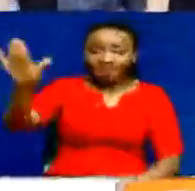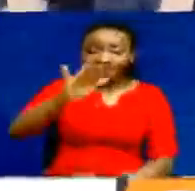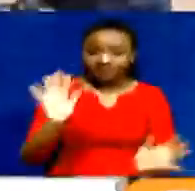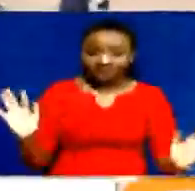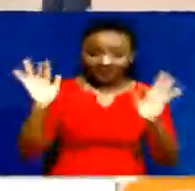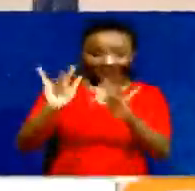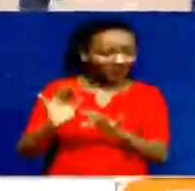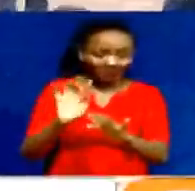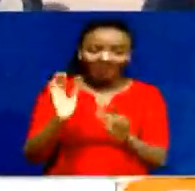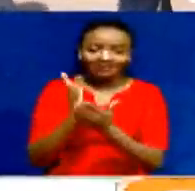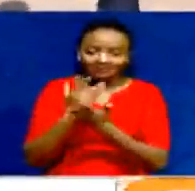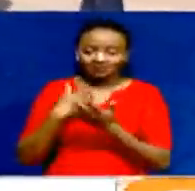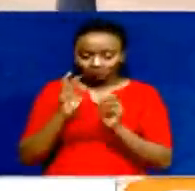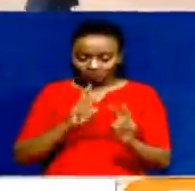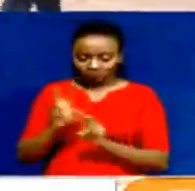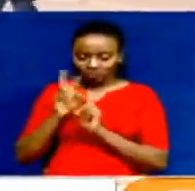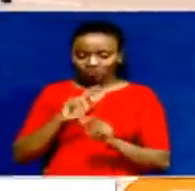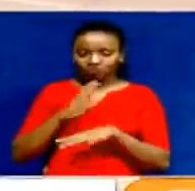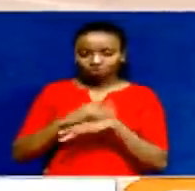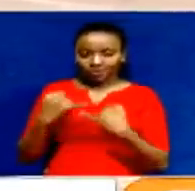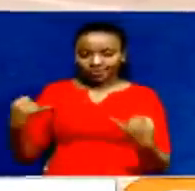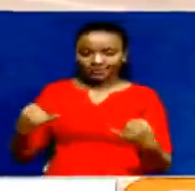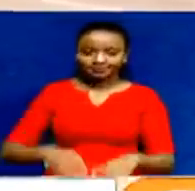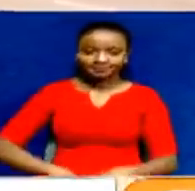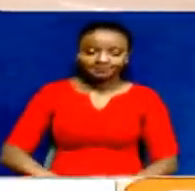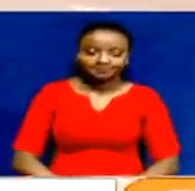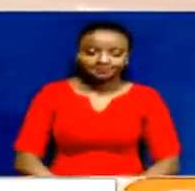yao watafuatilia wakiwa maeneo tofauti. Chemutai Goendo, Ninga Citizen.